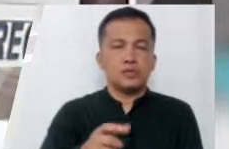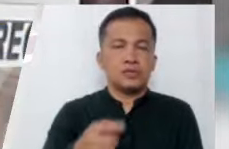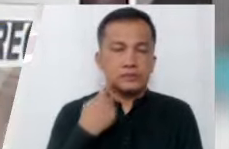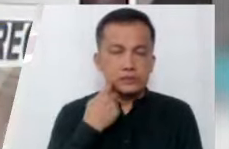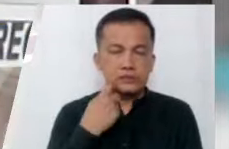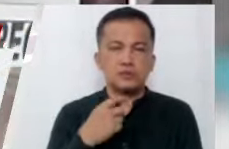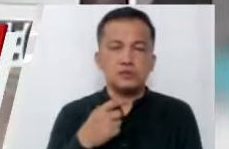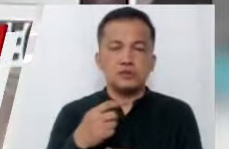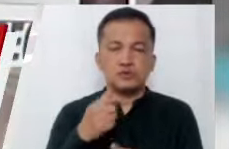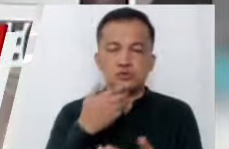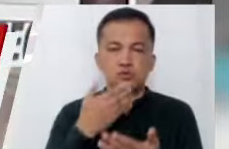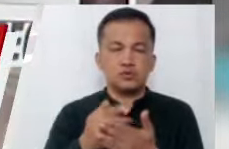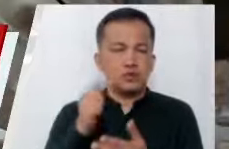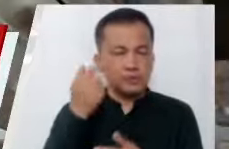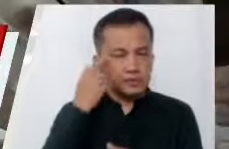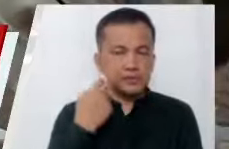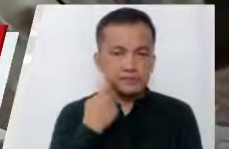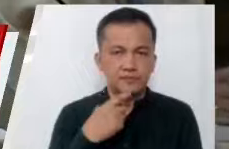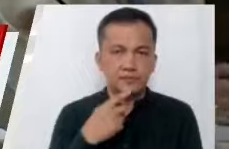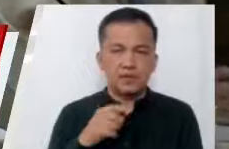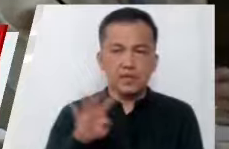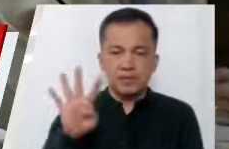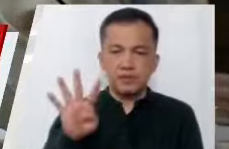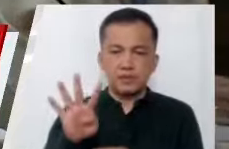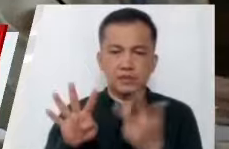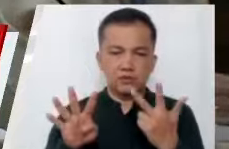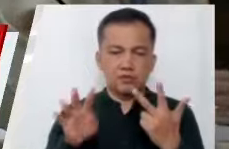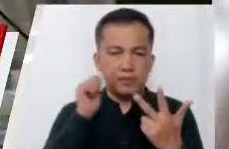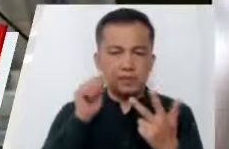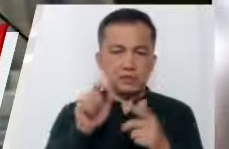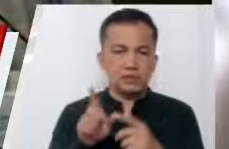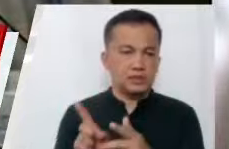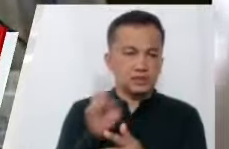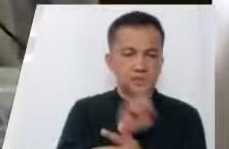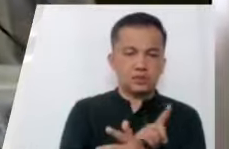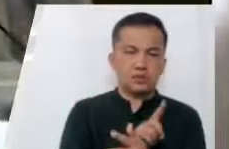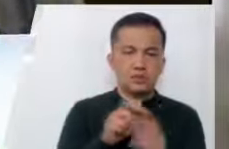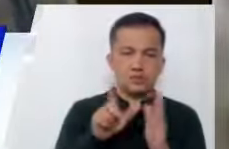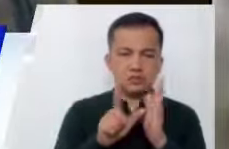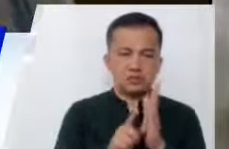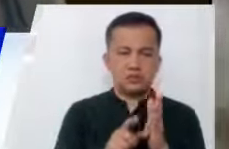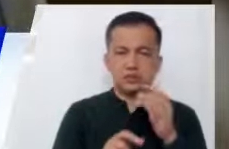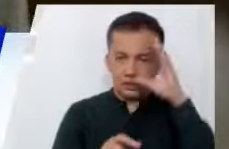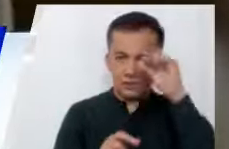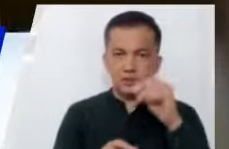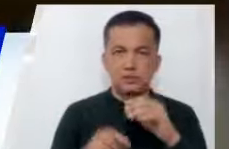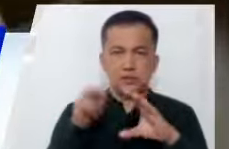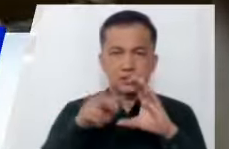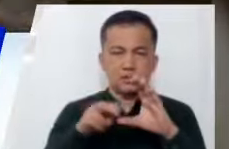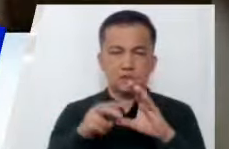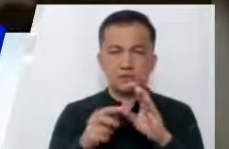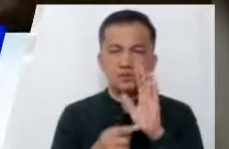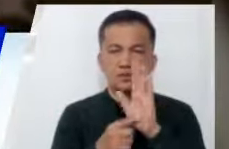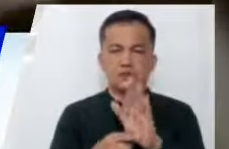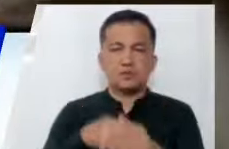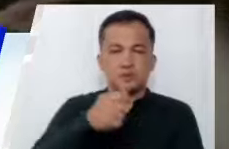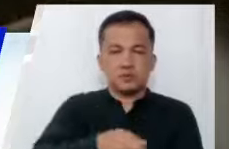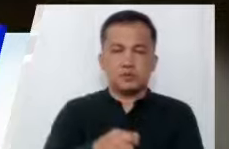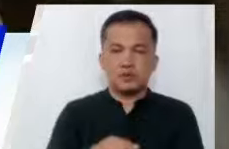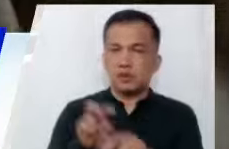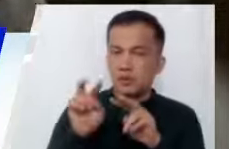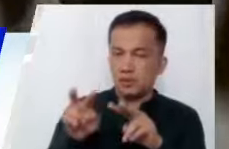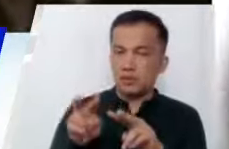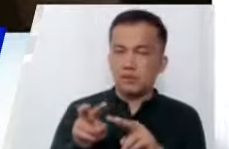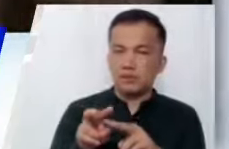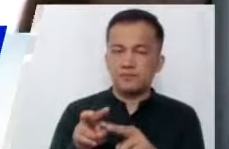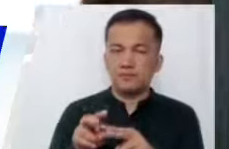at tatlo ang babae at nasa likod ho yung isang abogado na lalaki. Sa video na ipinresenta sa pagdinig, makikita ang